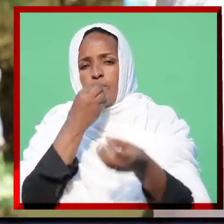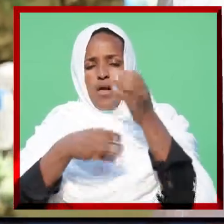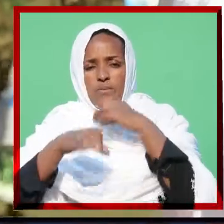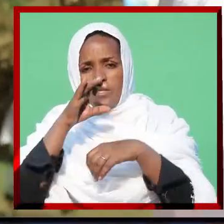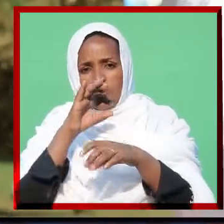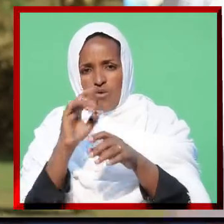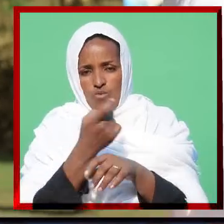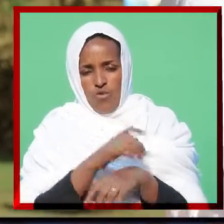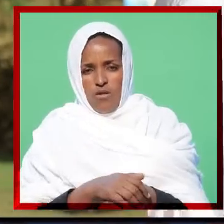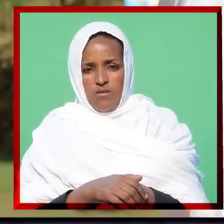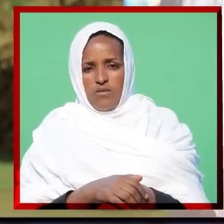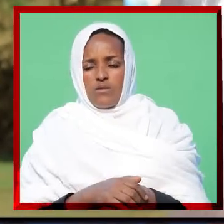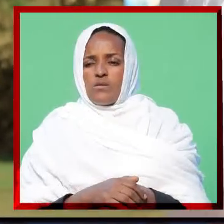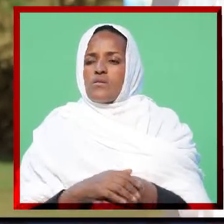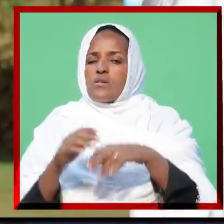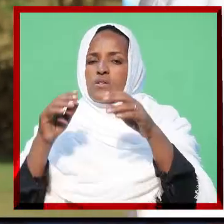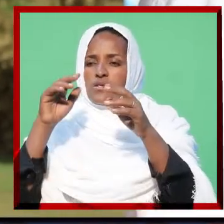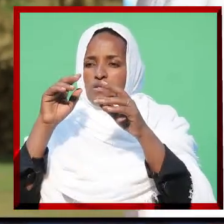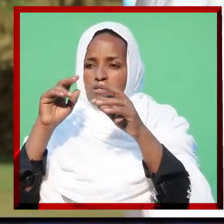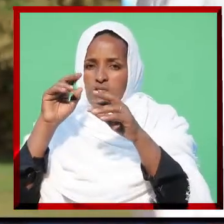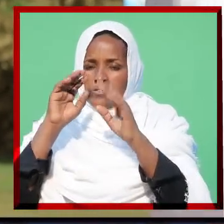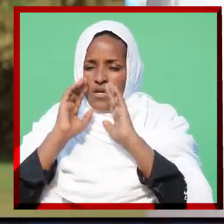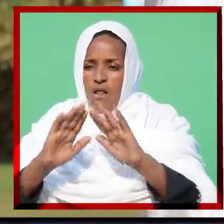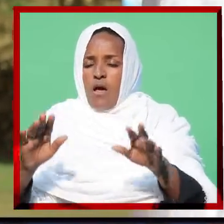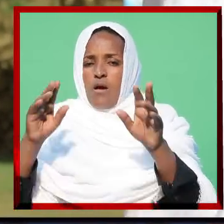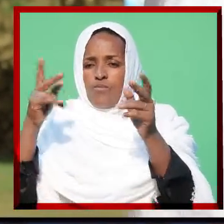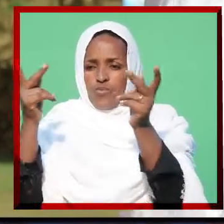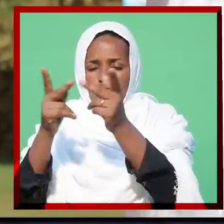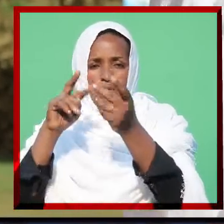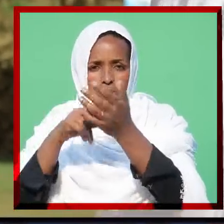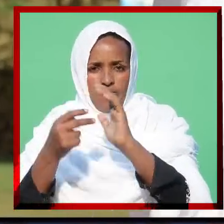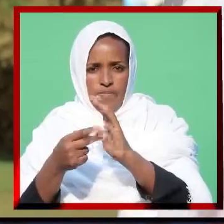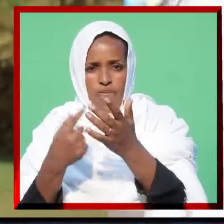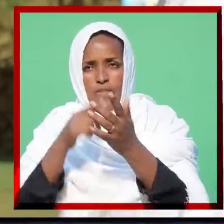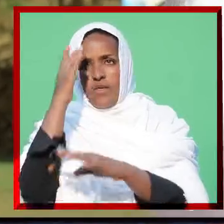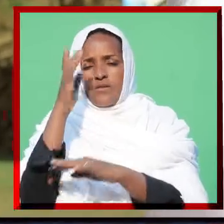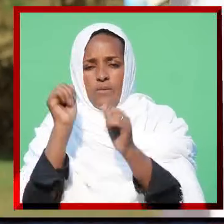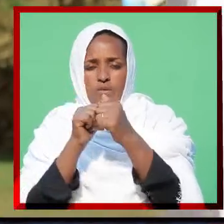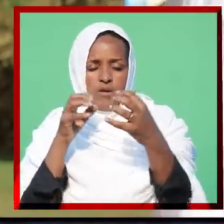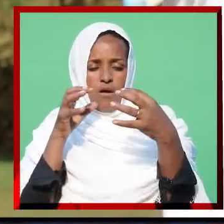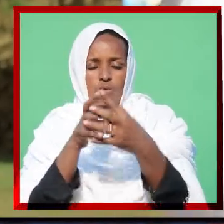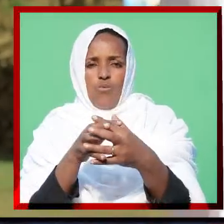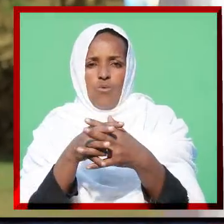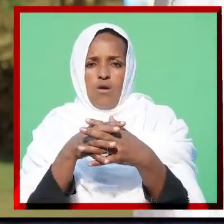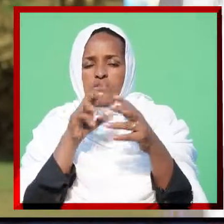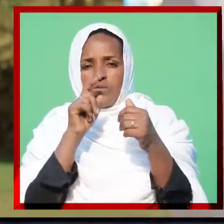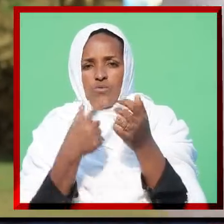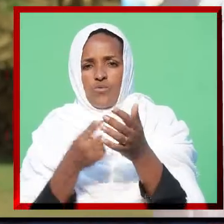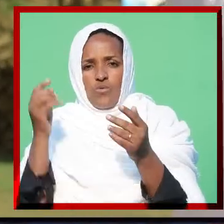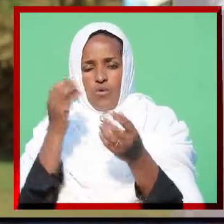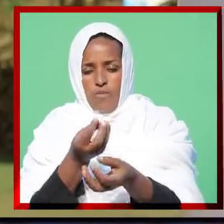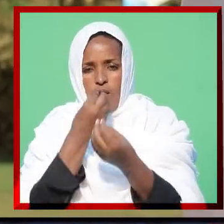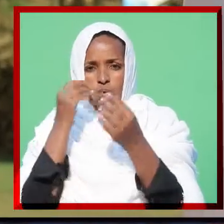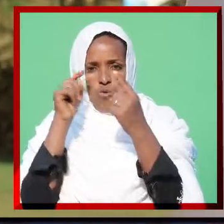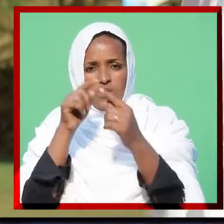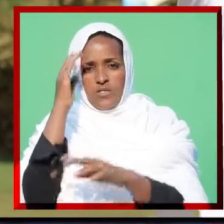ይመስለኛል። ደጀ ሰላም ማለት የመጣኸው ከእግዚአብሔር ጋር ልትዋሃድ ነው። መባ ወደ